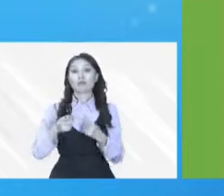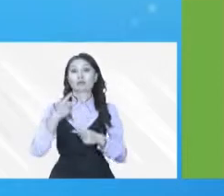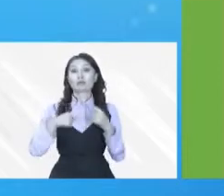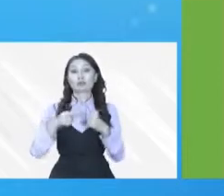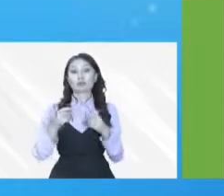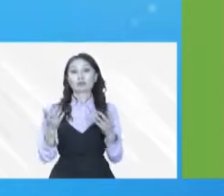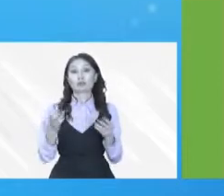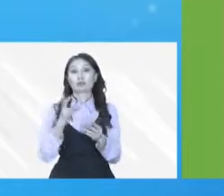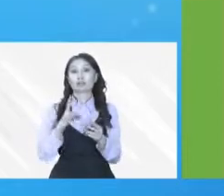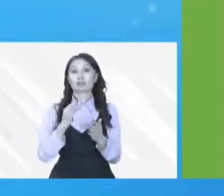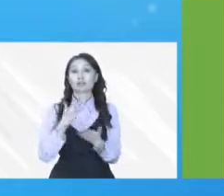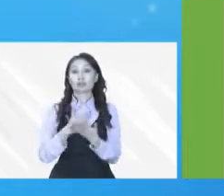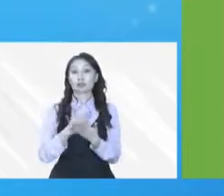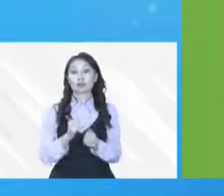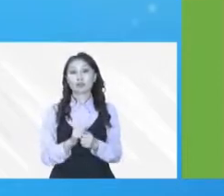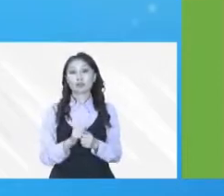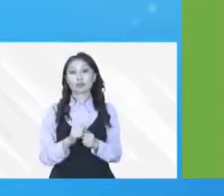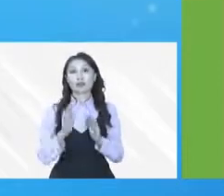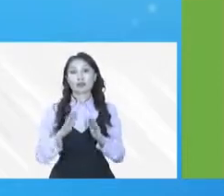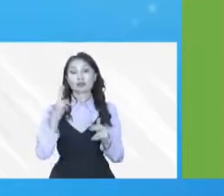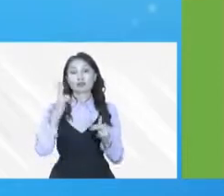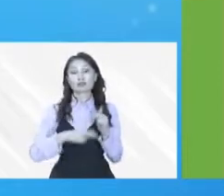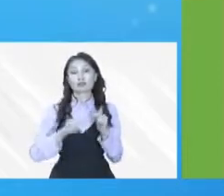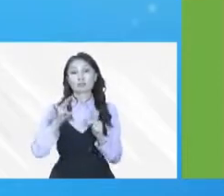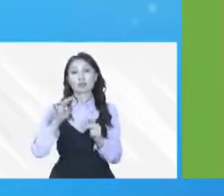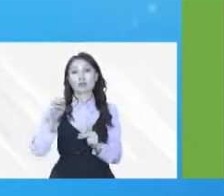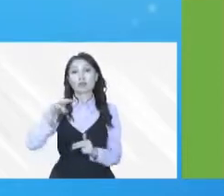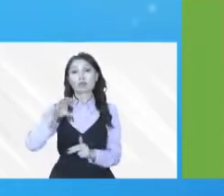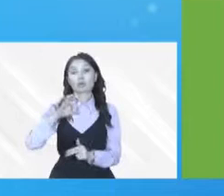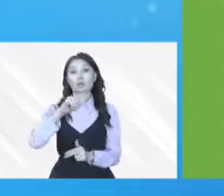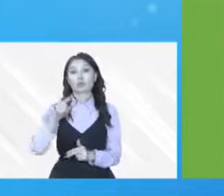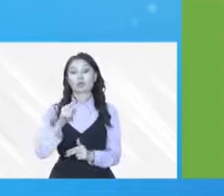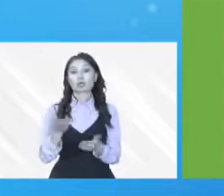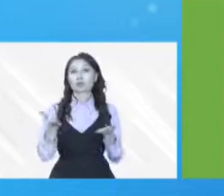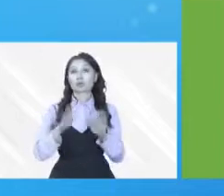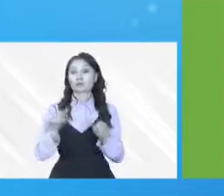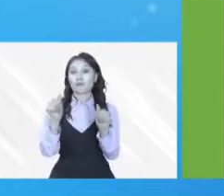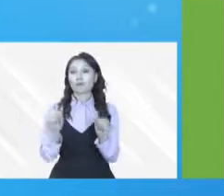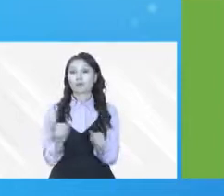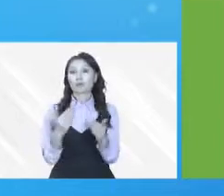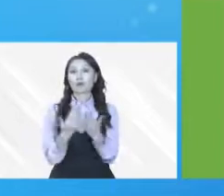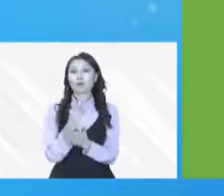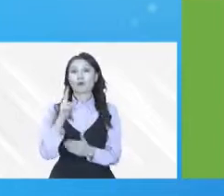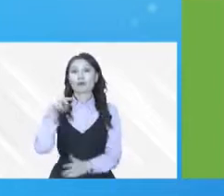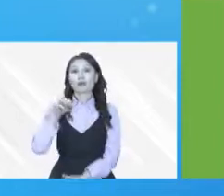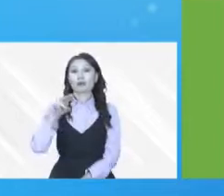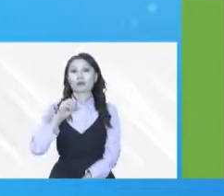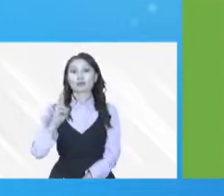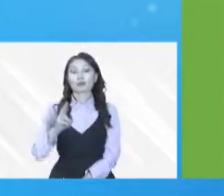возвращаются в неконденсированное состояние. Так завершается митоз. Но остается еще формирование новых клеток.